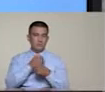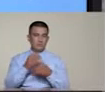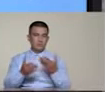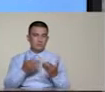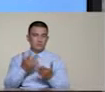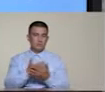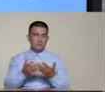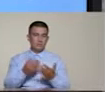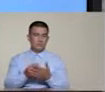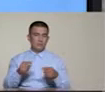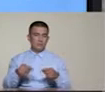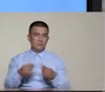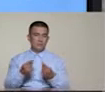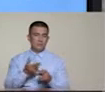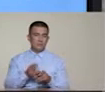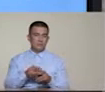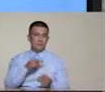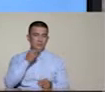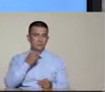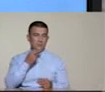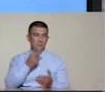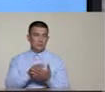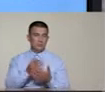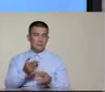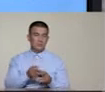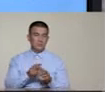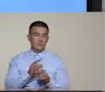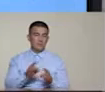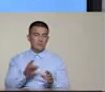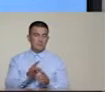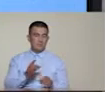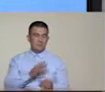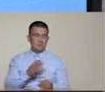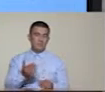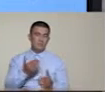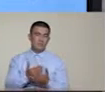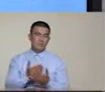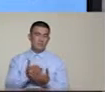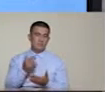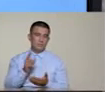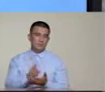arxeologiyasining rivojlanishiga e'tibor berishimiz kerak. Yuqorida aytib o'tdik. Albatta